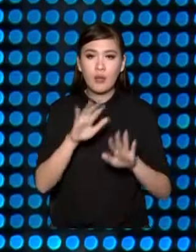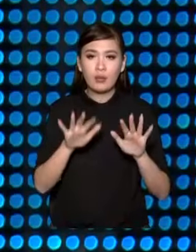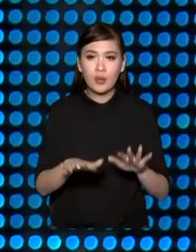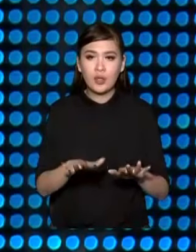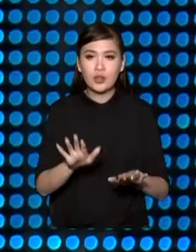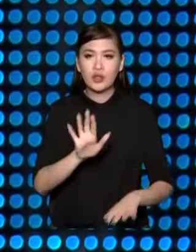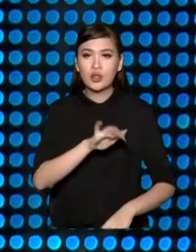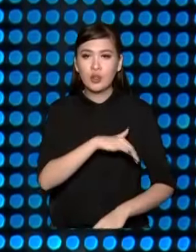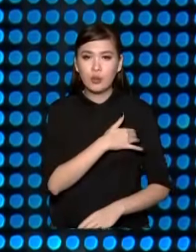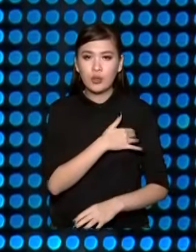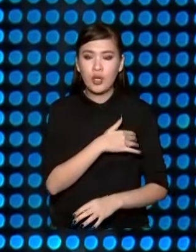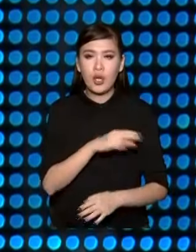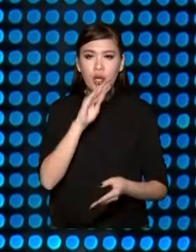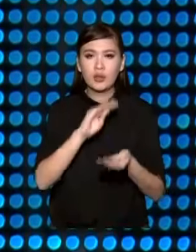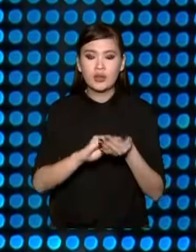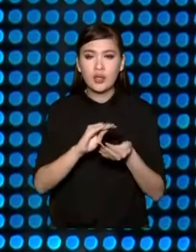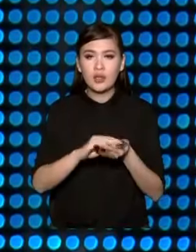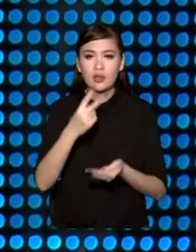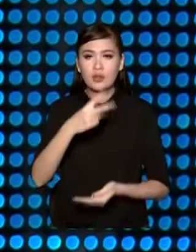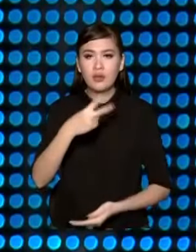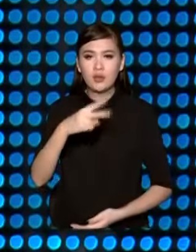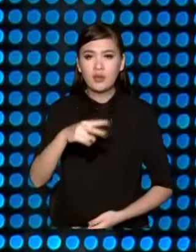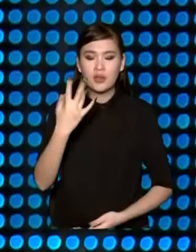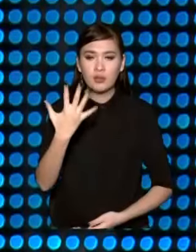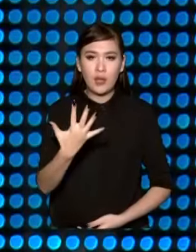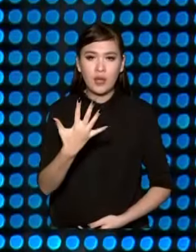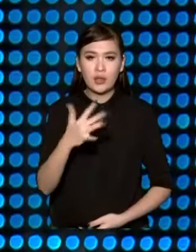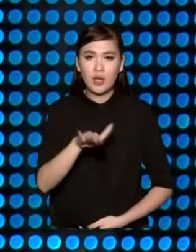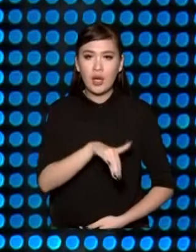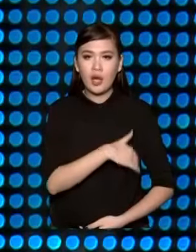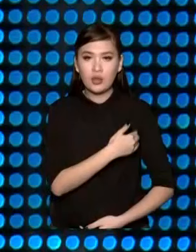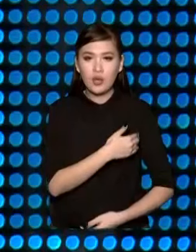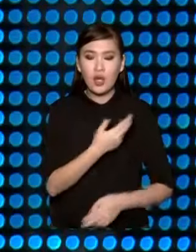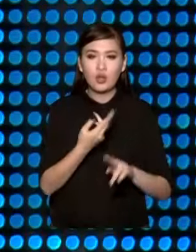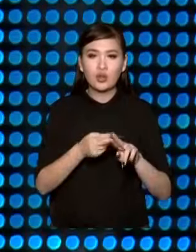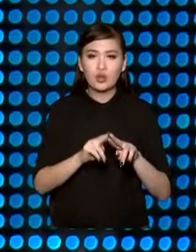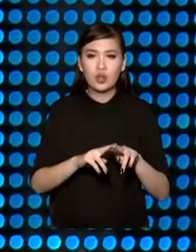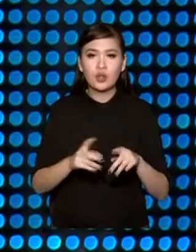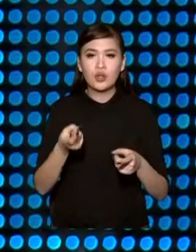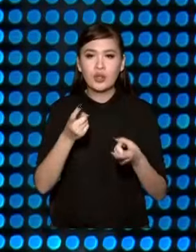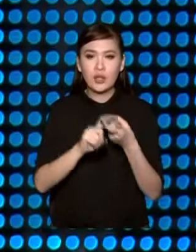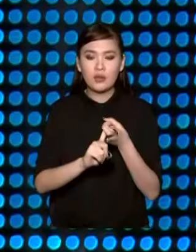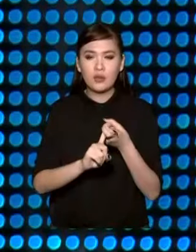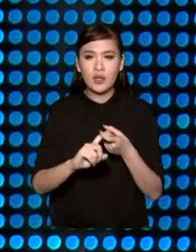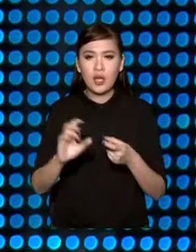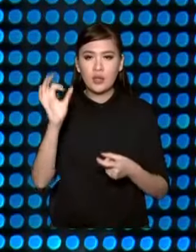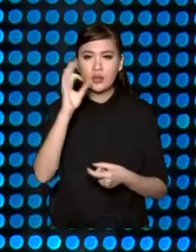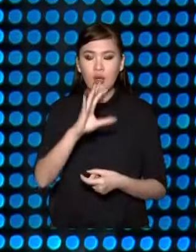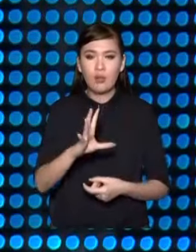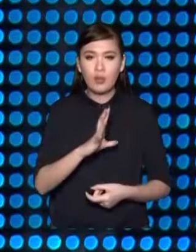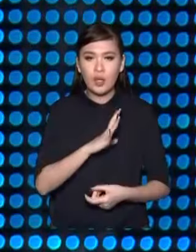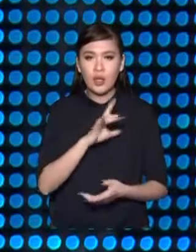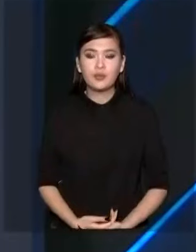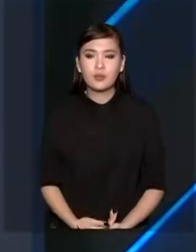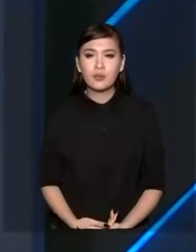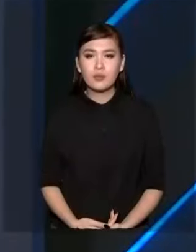объектах температура держится на отметке 20-25 градусов, что соответствует установленным